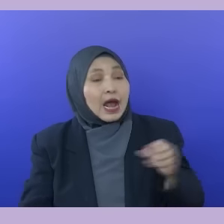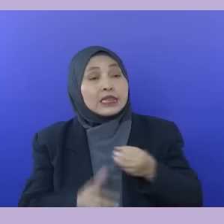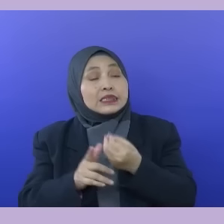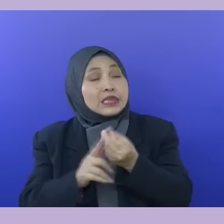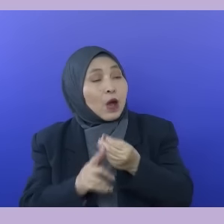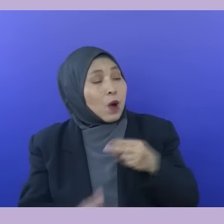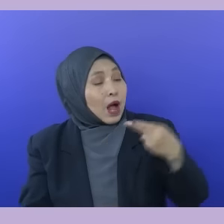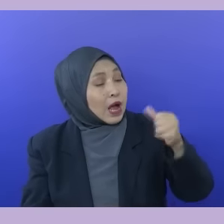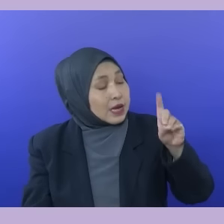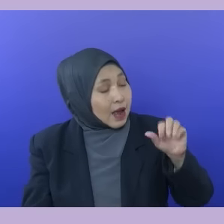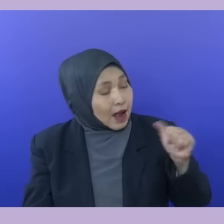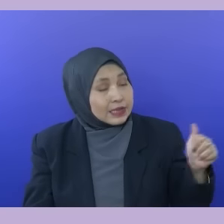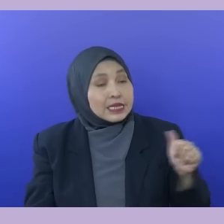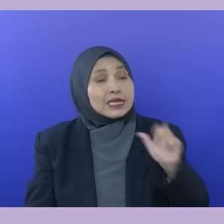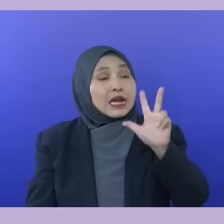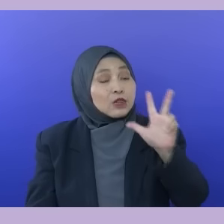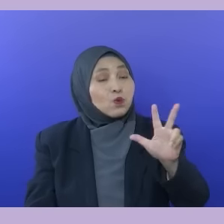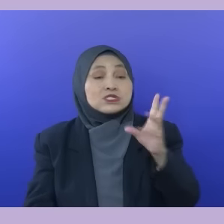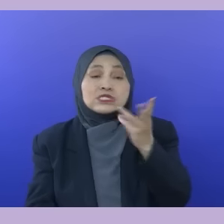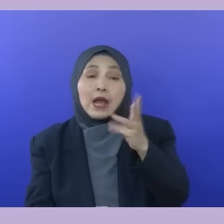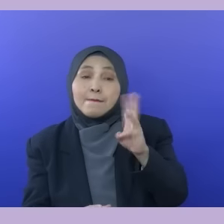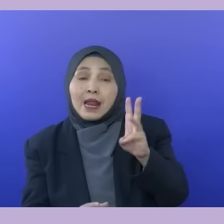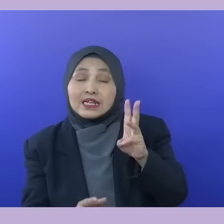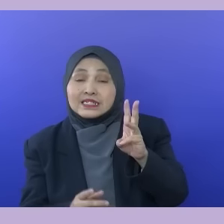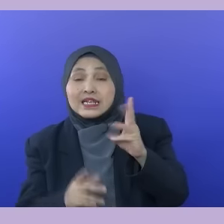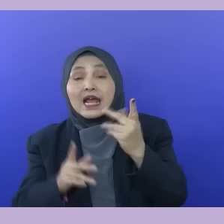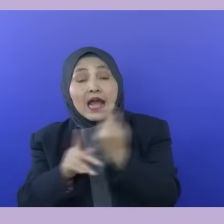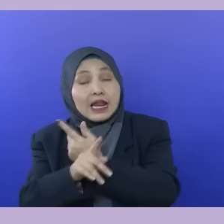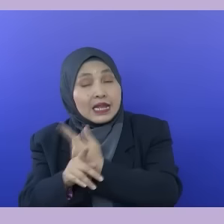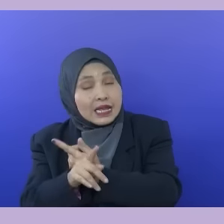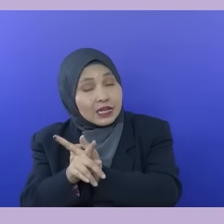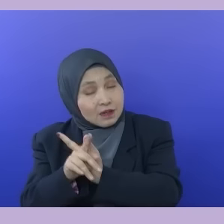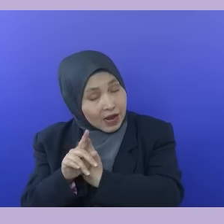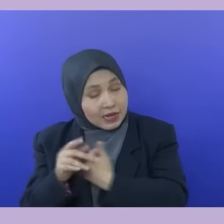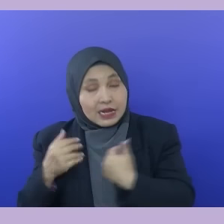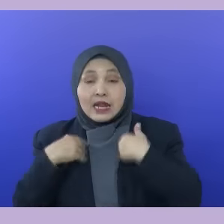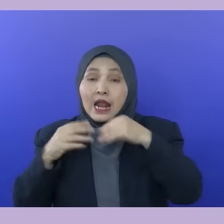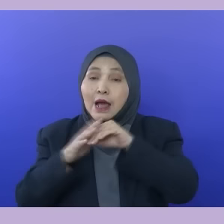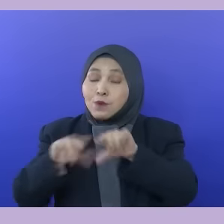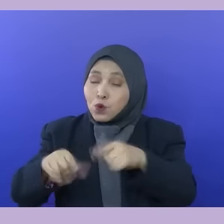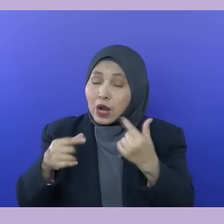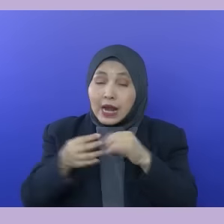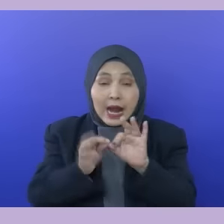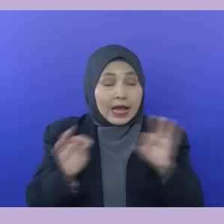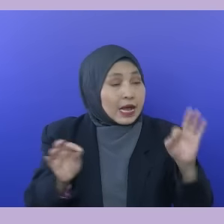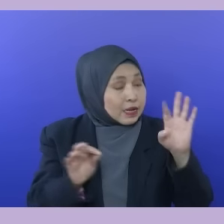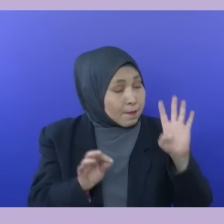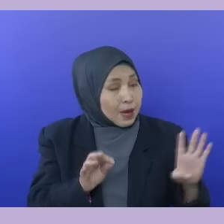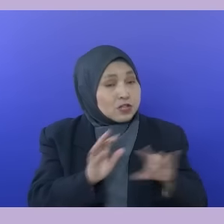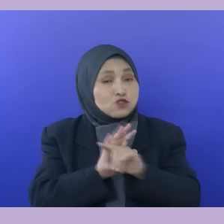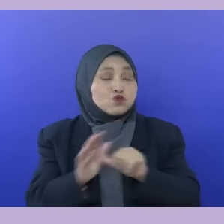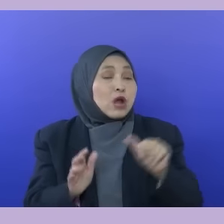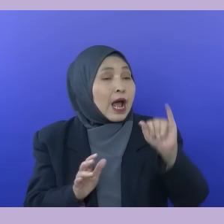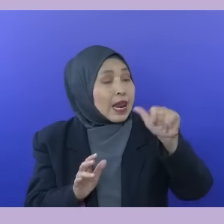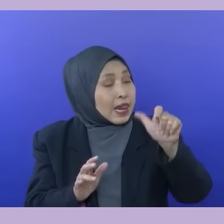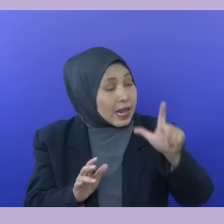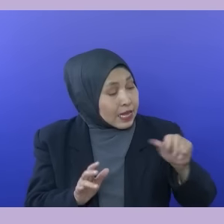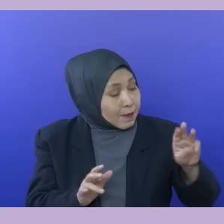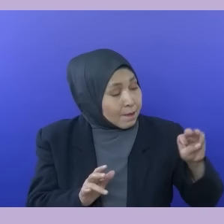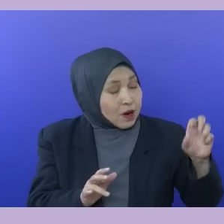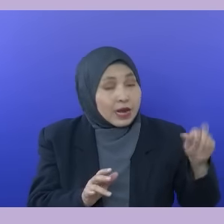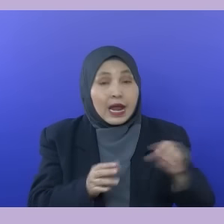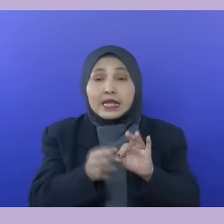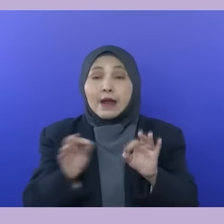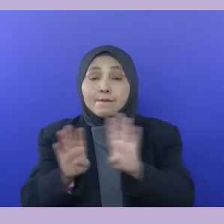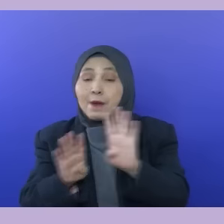masuk ditunjuk 316 kali disebut di dalam Alquran kita boleh lihat juga dalam ayat keempat surah Ali Imran surah al-maidah ayat